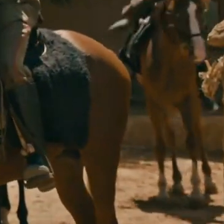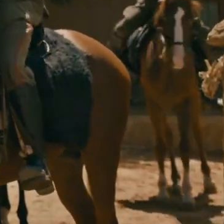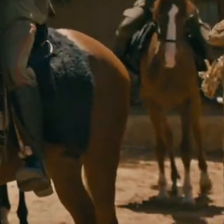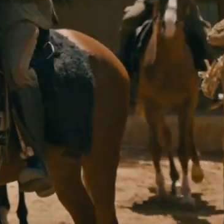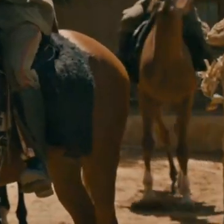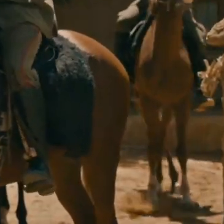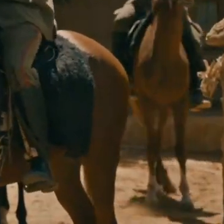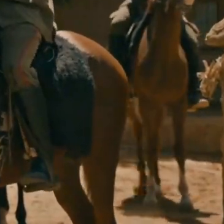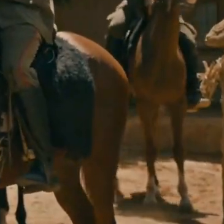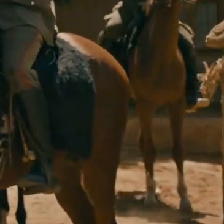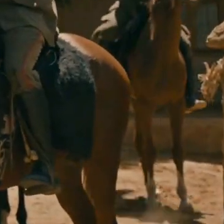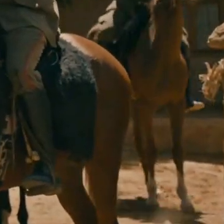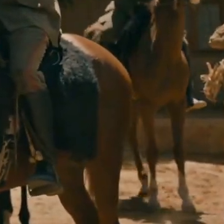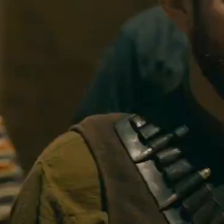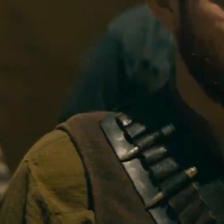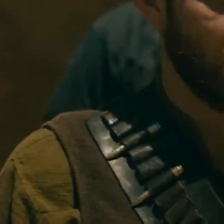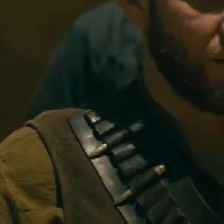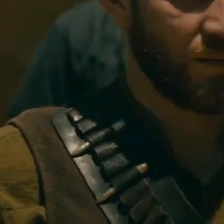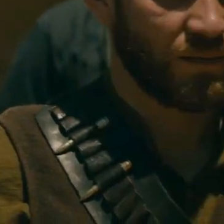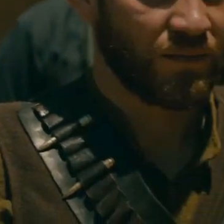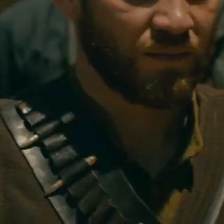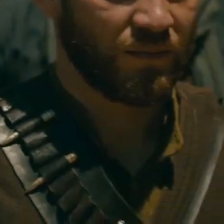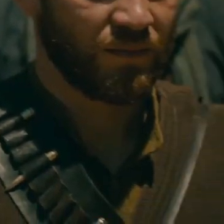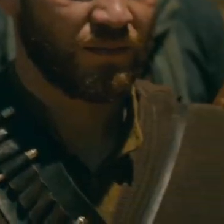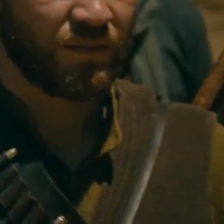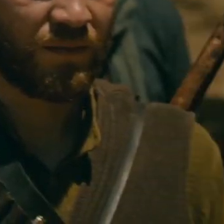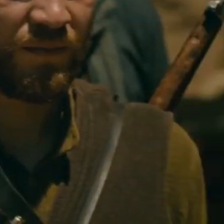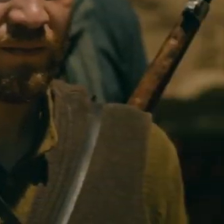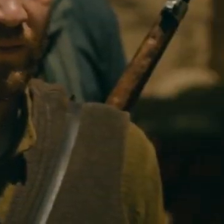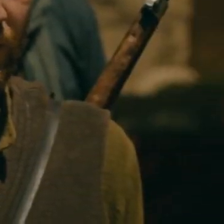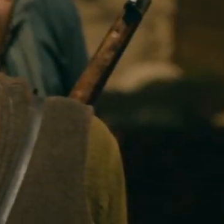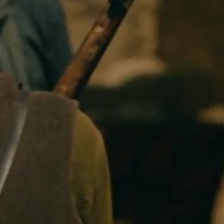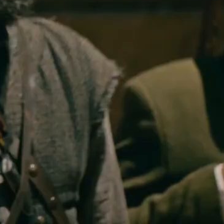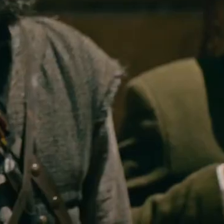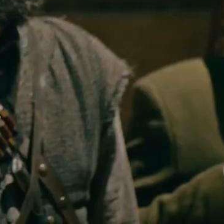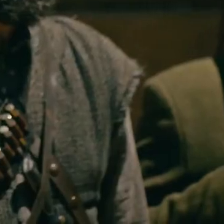biniyor. Sait Şefik'e kızgın gibi alttan alttan bakıyor.